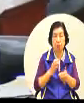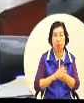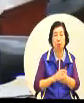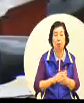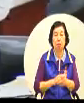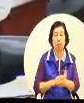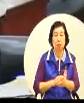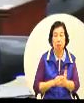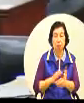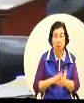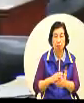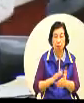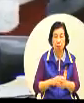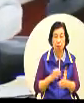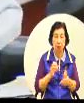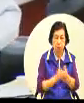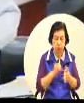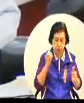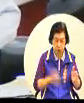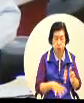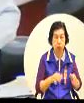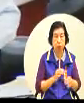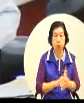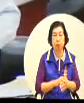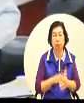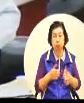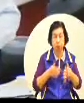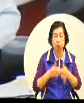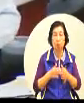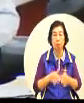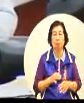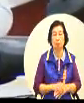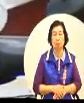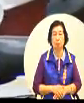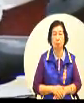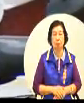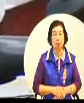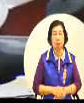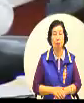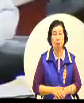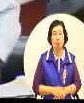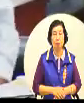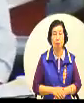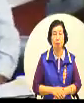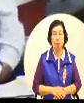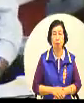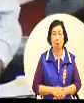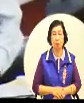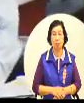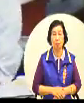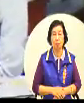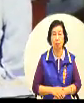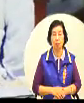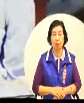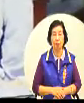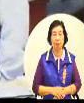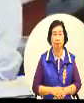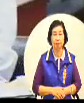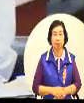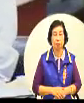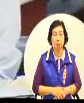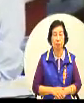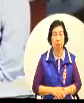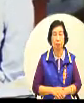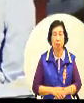主张废除。来，殡仪局局长请答复。 来，局长答复。 谢谢主持人以及议